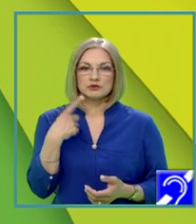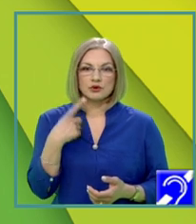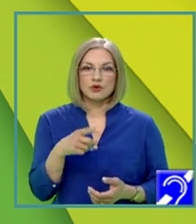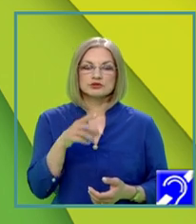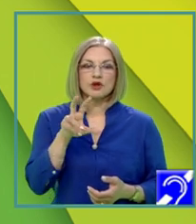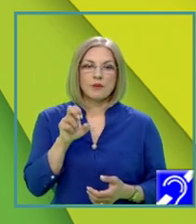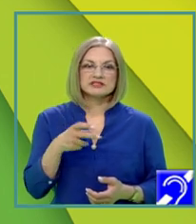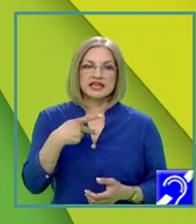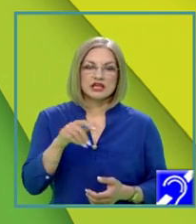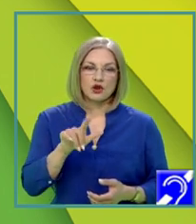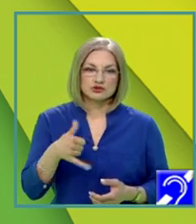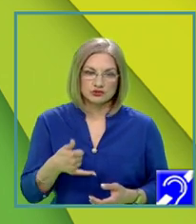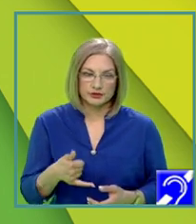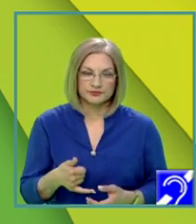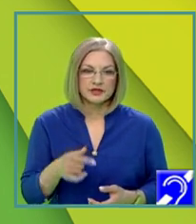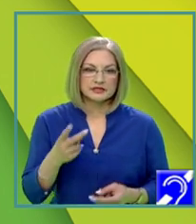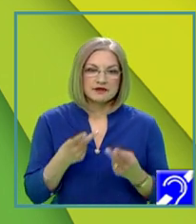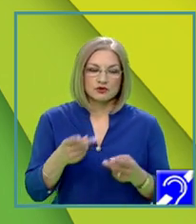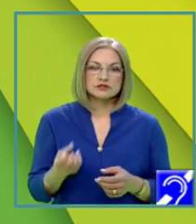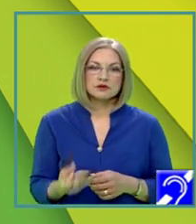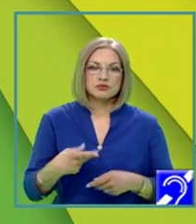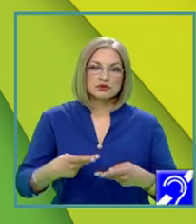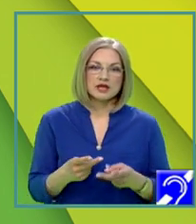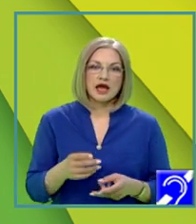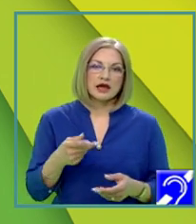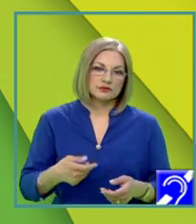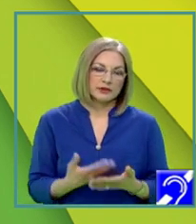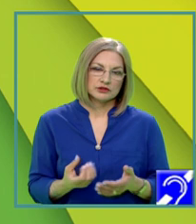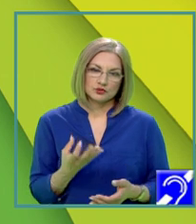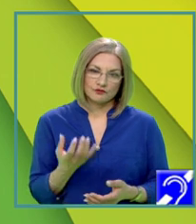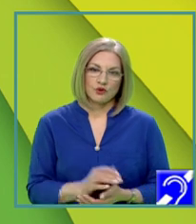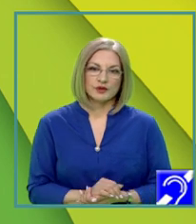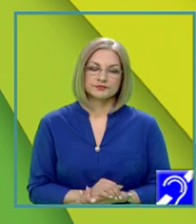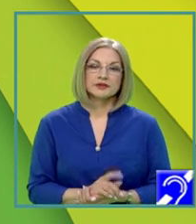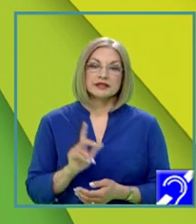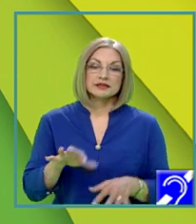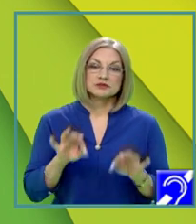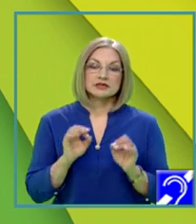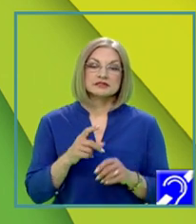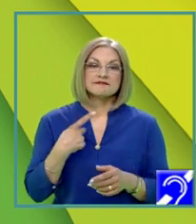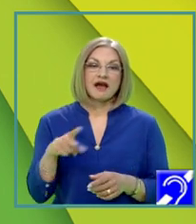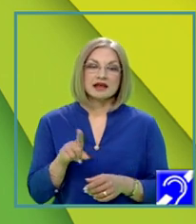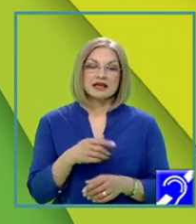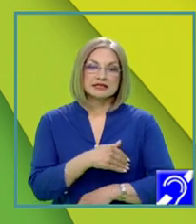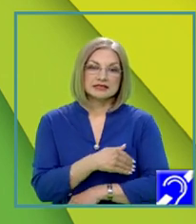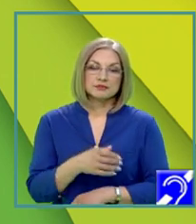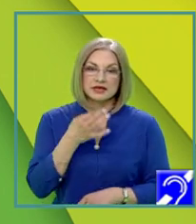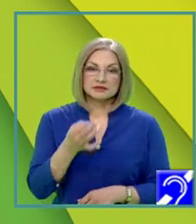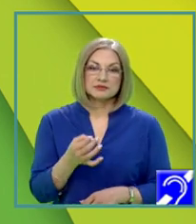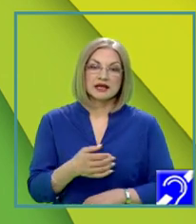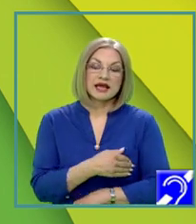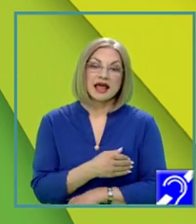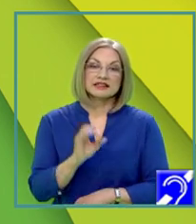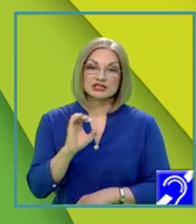kg le folosim normal butanul drept combustibil avem de Determinați variația de temperatură exprimat atenție grade